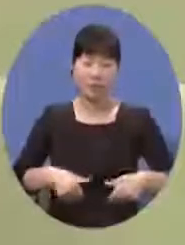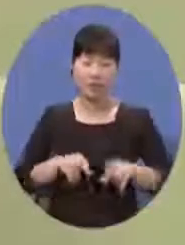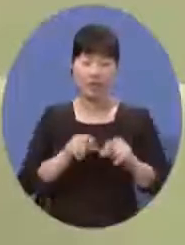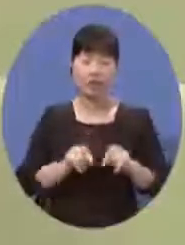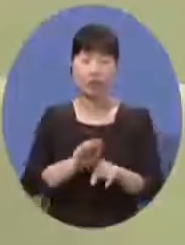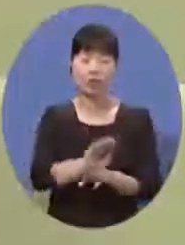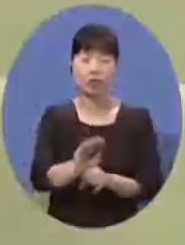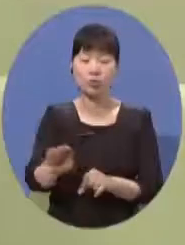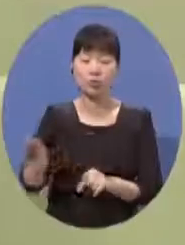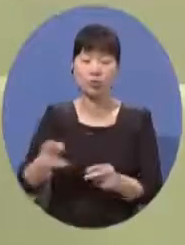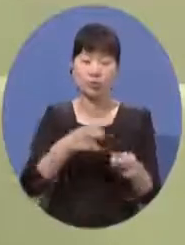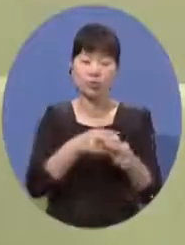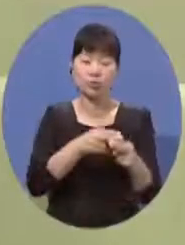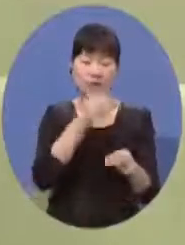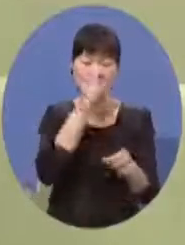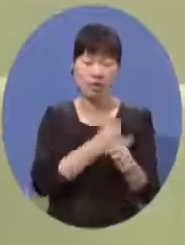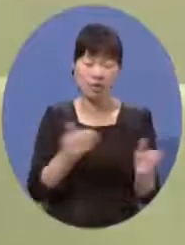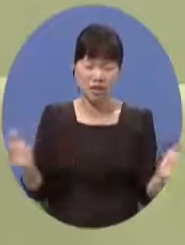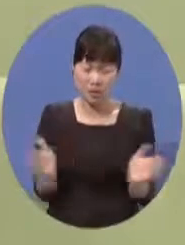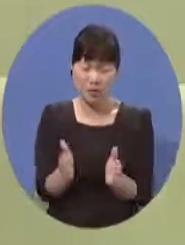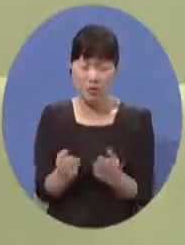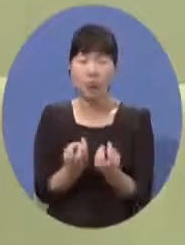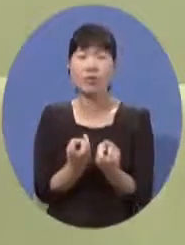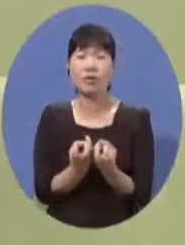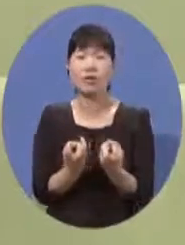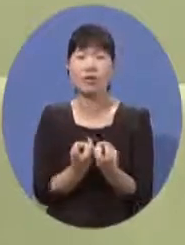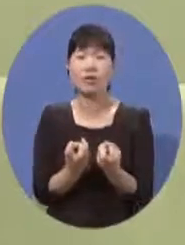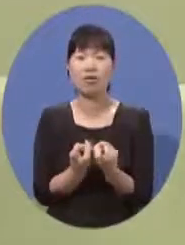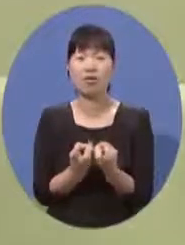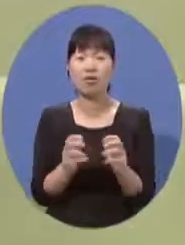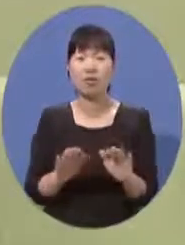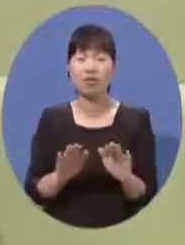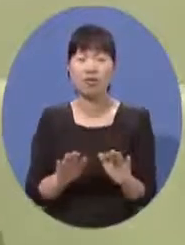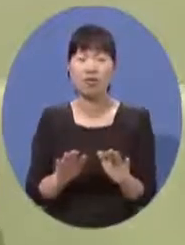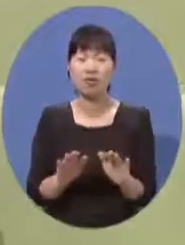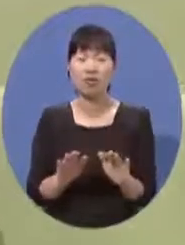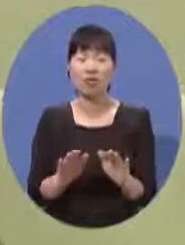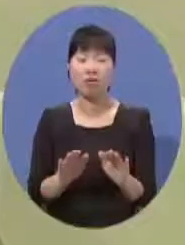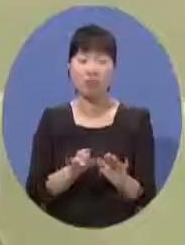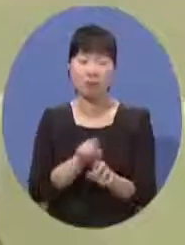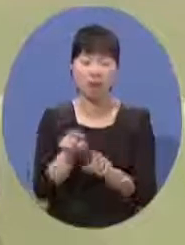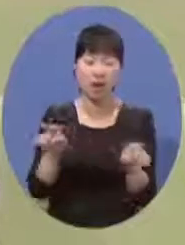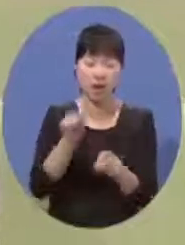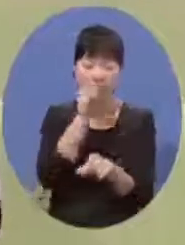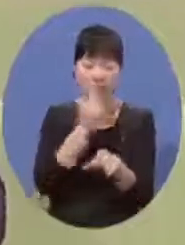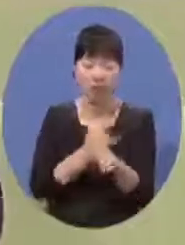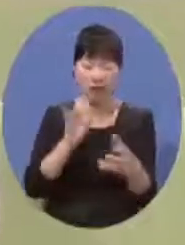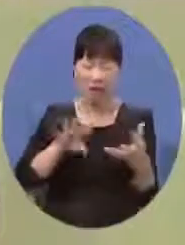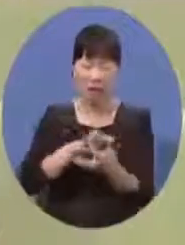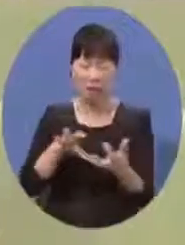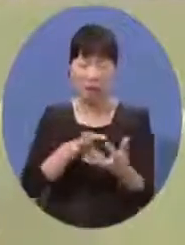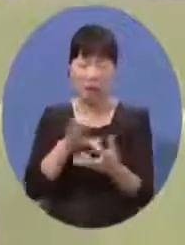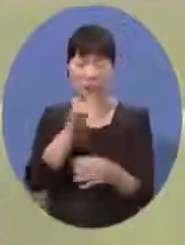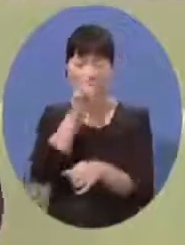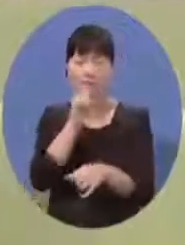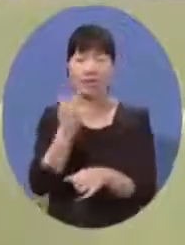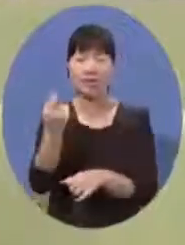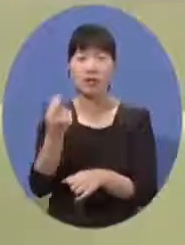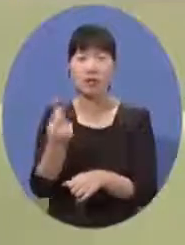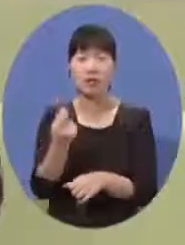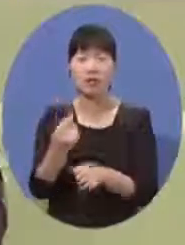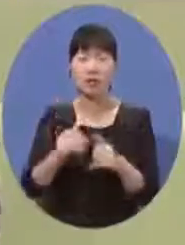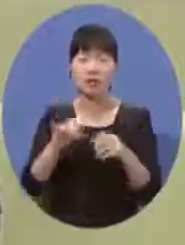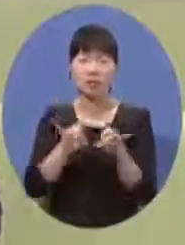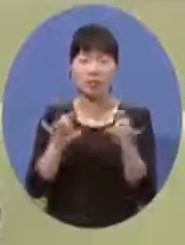조리를 하잖아요. 네. 조리대가 좁으면 어떻겠어요? 조리대가 좁으면 삐져나가다 삐져나가고 뒤죽박죽이 되고 좀 엉망이 될 수가 있잖아요.